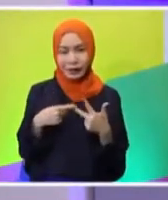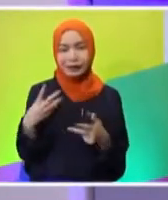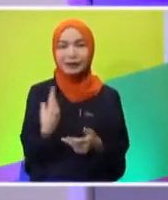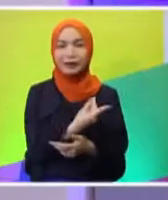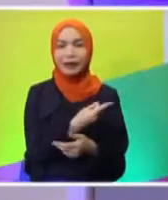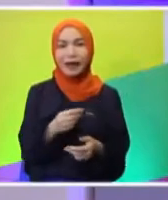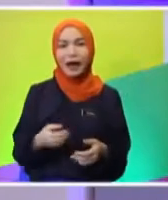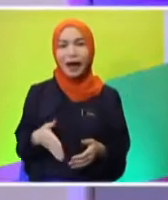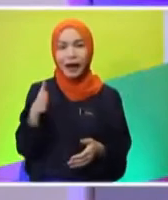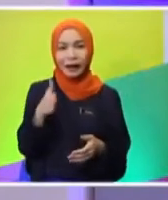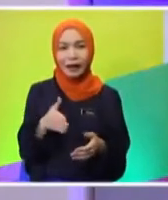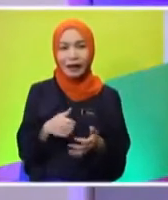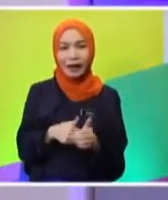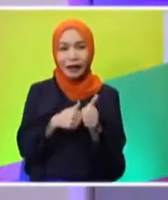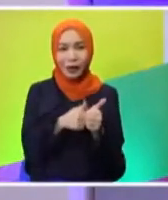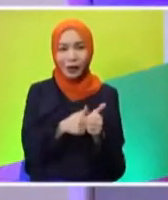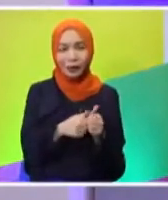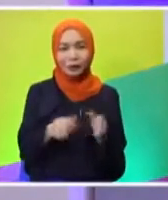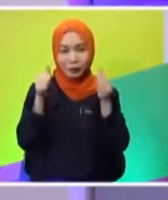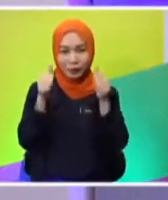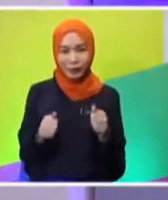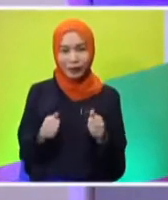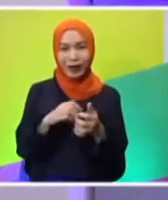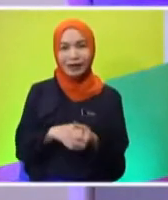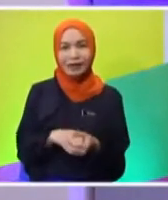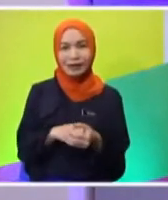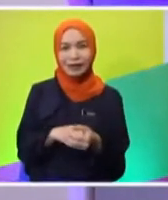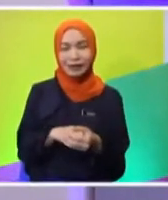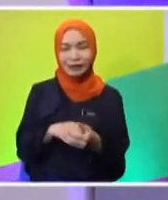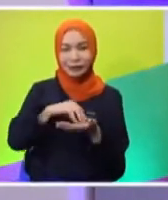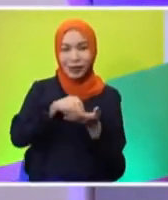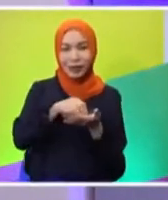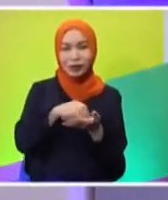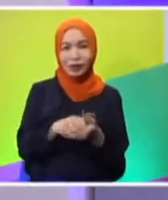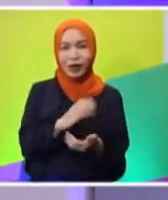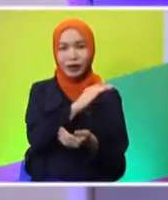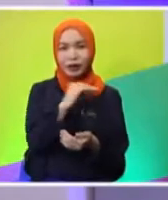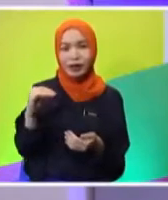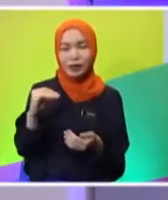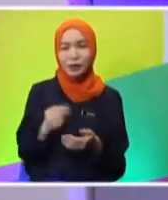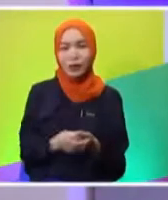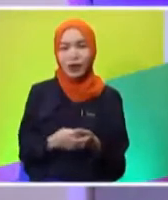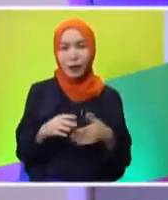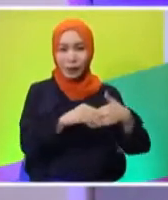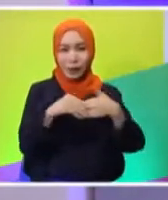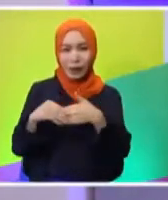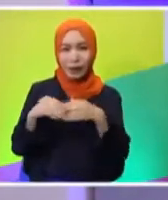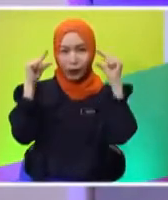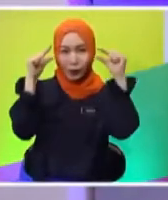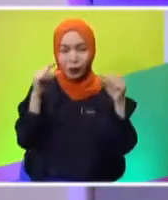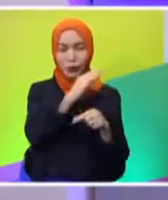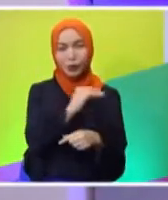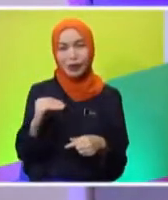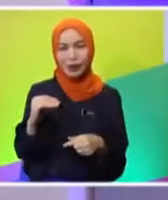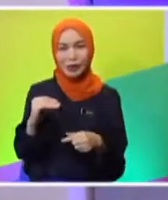acuan dan murid-murid akan menghasilkan A1 Acha acuan dengan bimbingan guru dan jika di rumah dengan bimbingan ahli keluarga